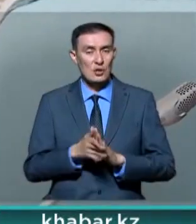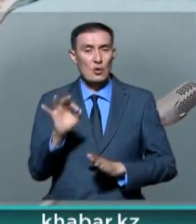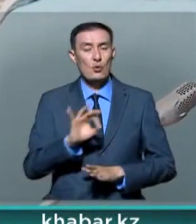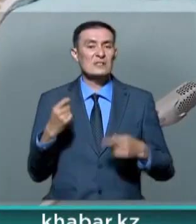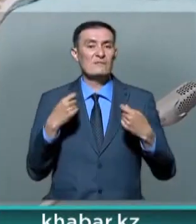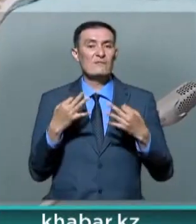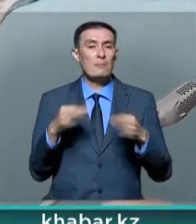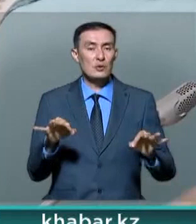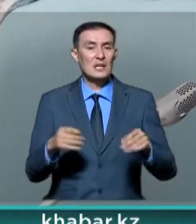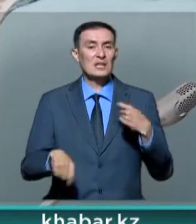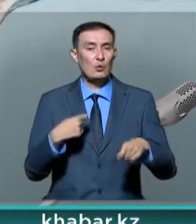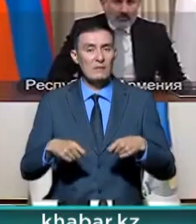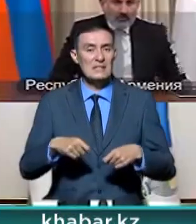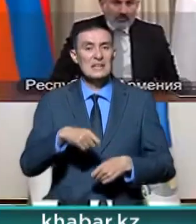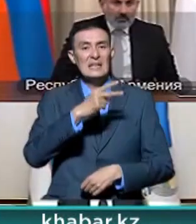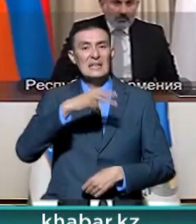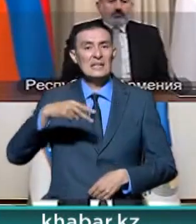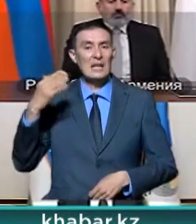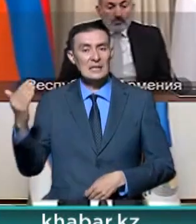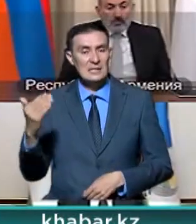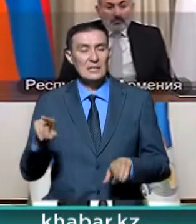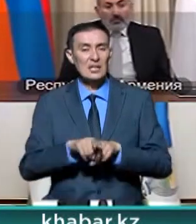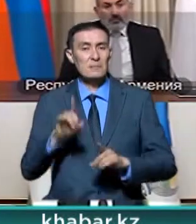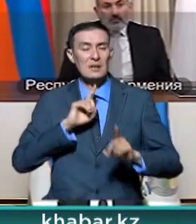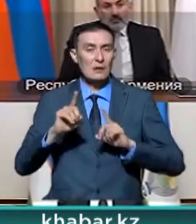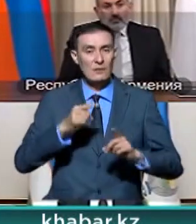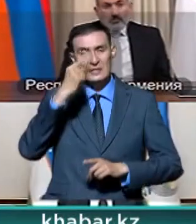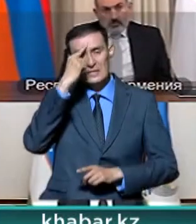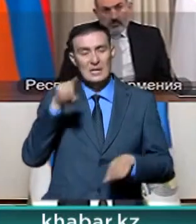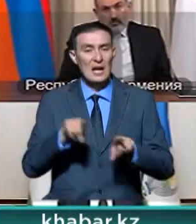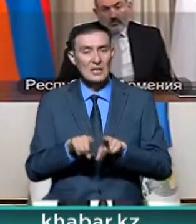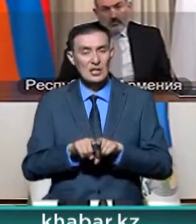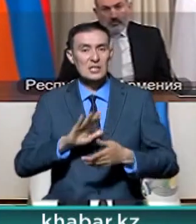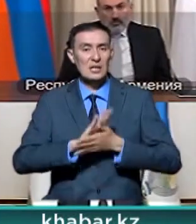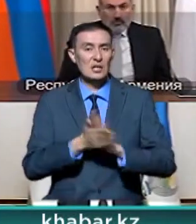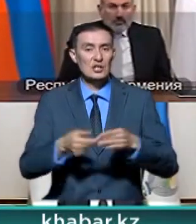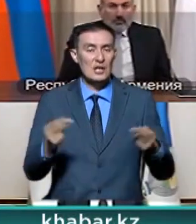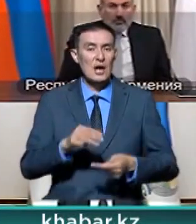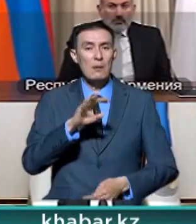свободной торговле с Индонезией. Ведутся переговоры с Индией на стадии проработки соглашения с Монголией.